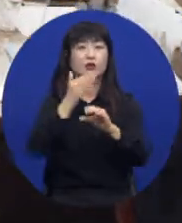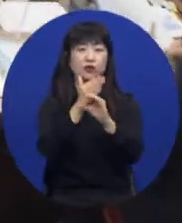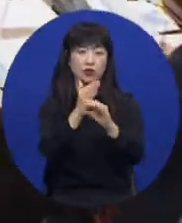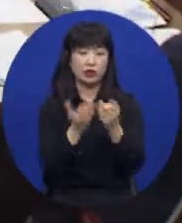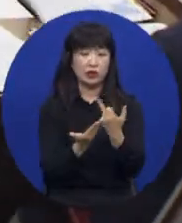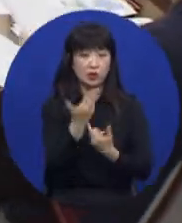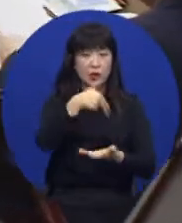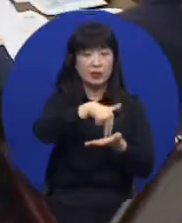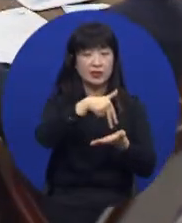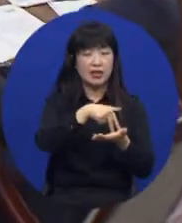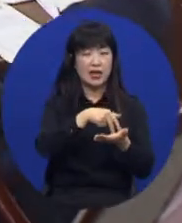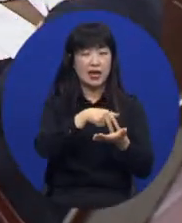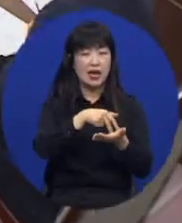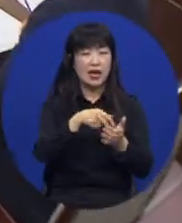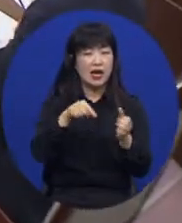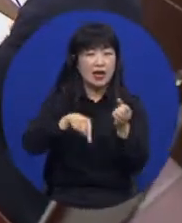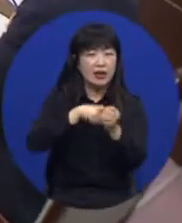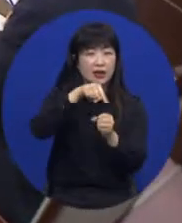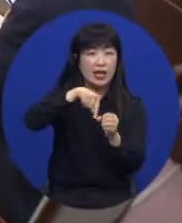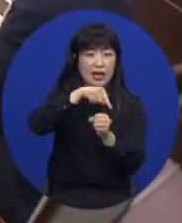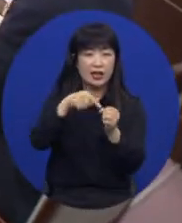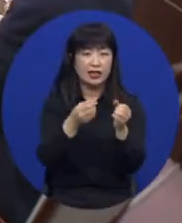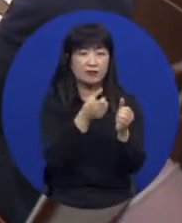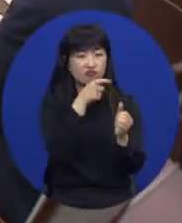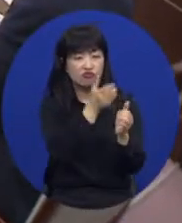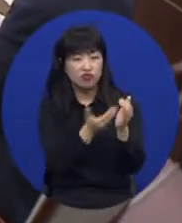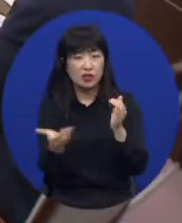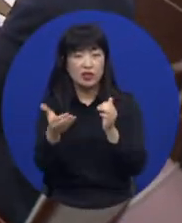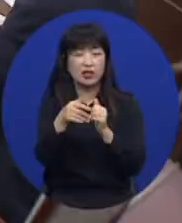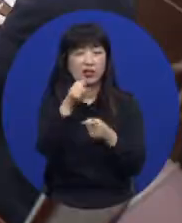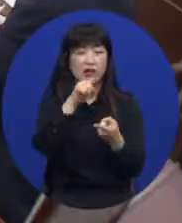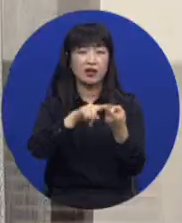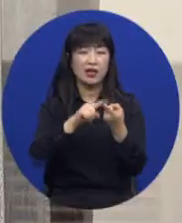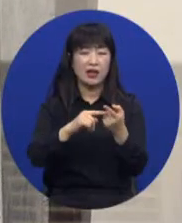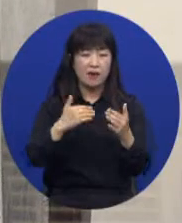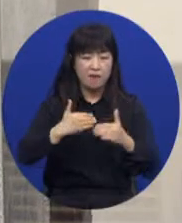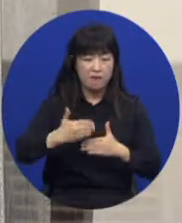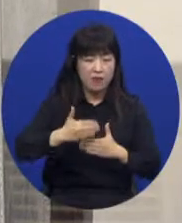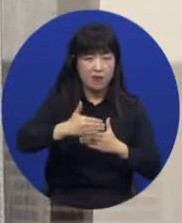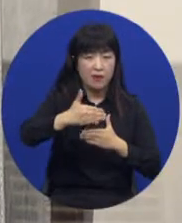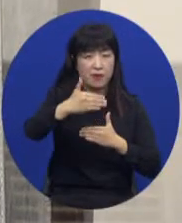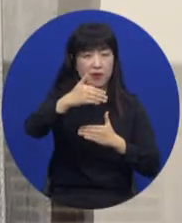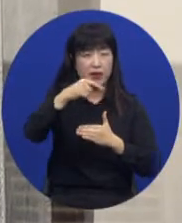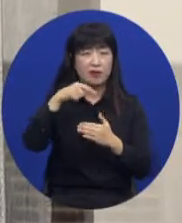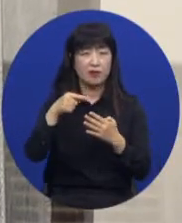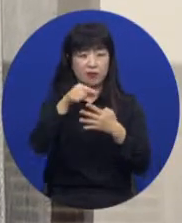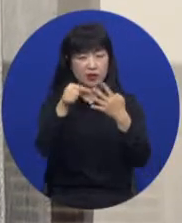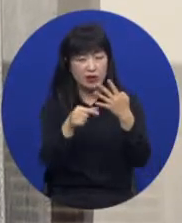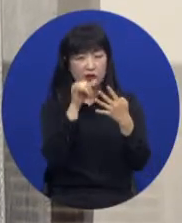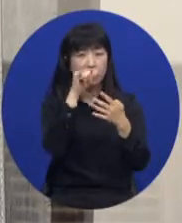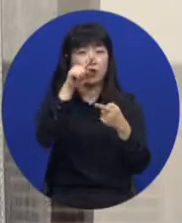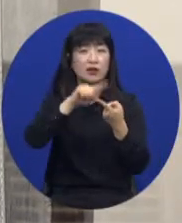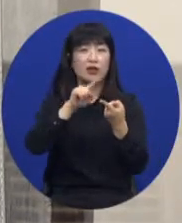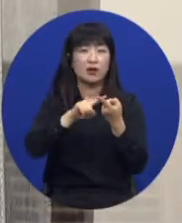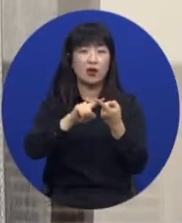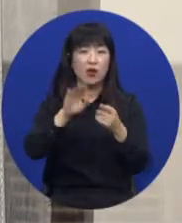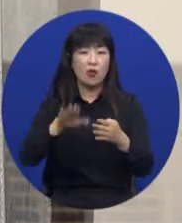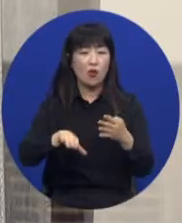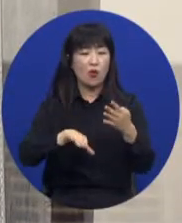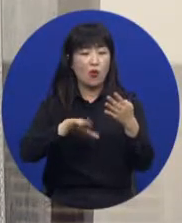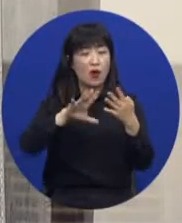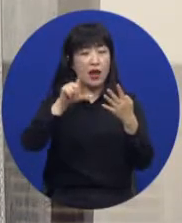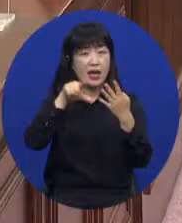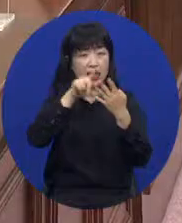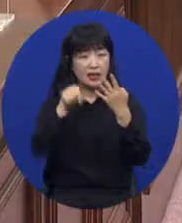제주도는 오염수 해양 방류에 따른 제주 지역 단계별 세부 실행계획 수립 용역을 올 상반기에